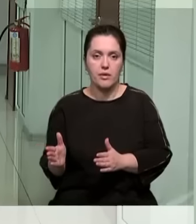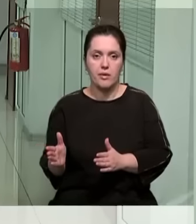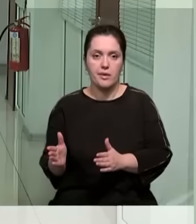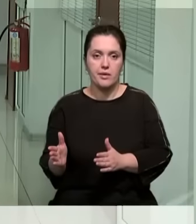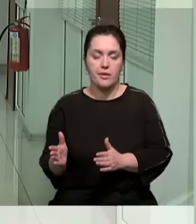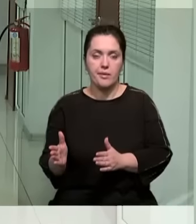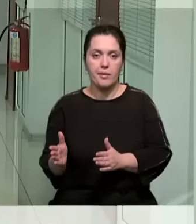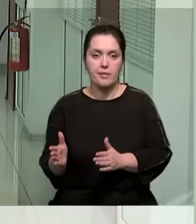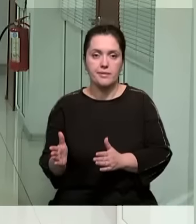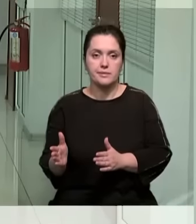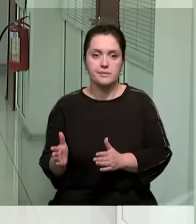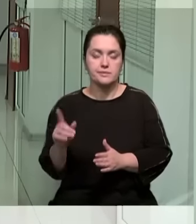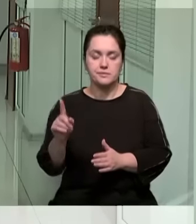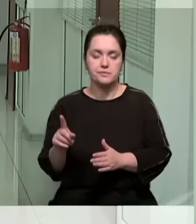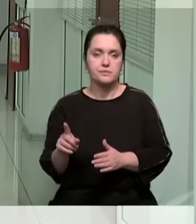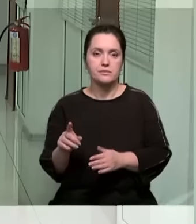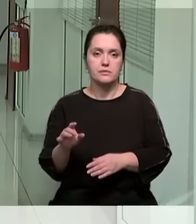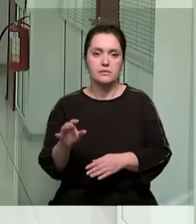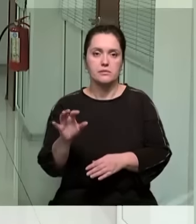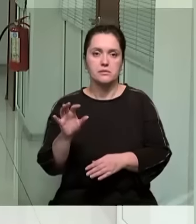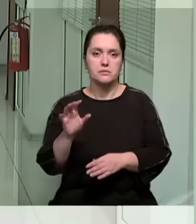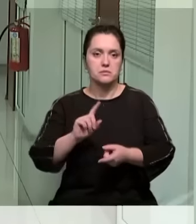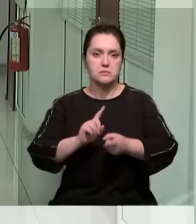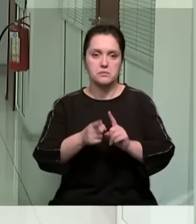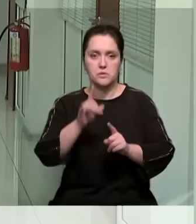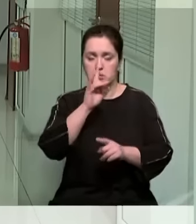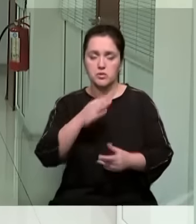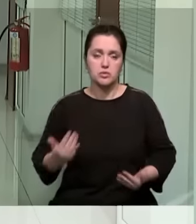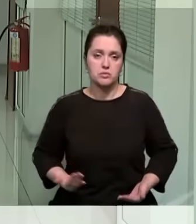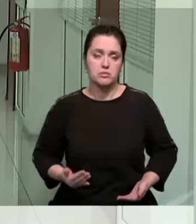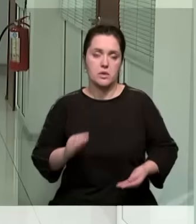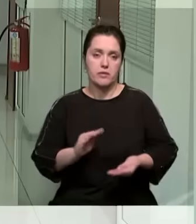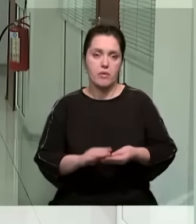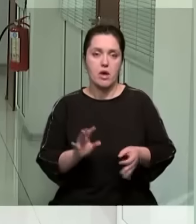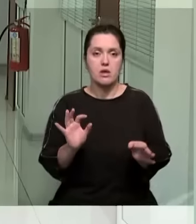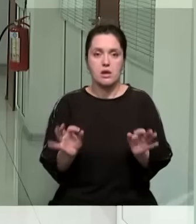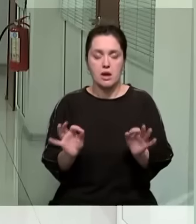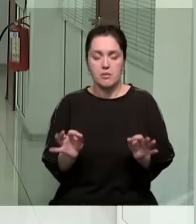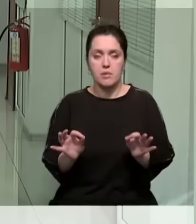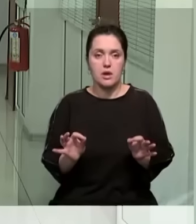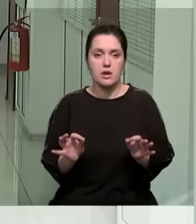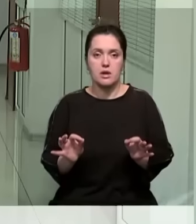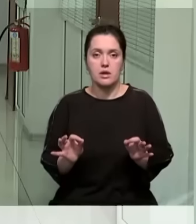то никогда у этих пациентов не меняется качество жизни. То есть они полностью